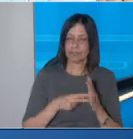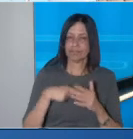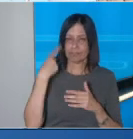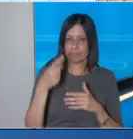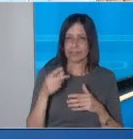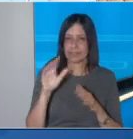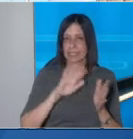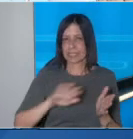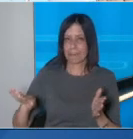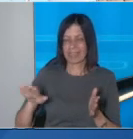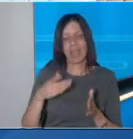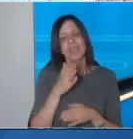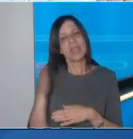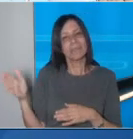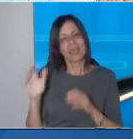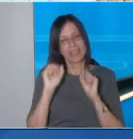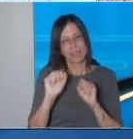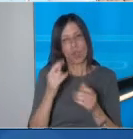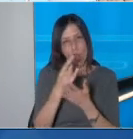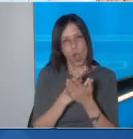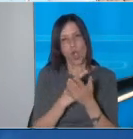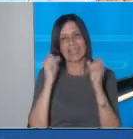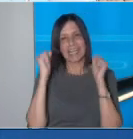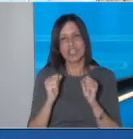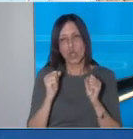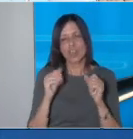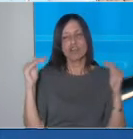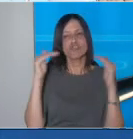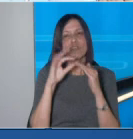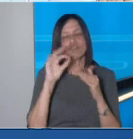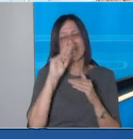תתמוך בחוק יסוד השוויון של כחול לבן בשבוע הבא?